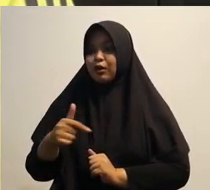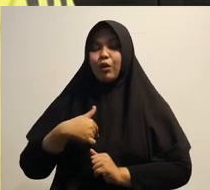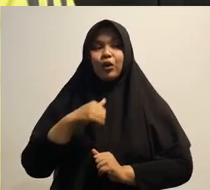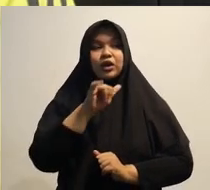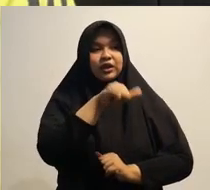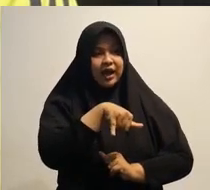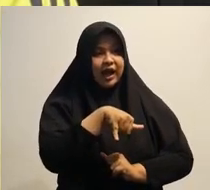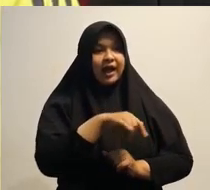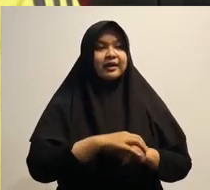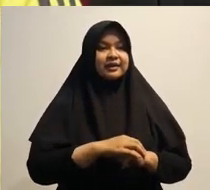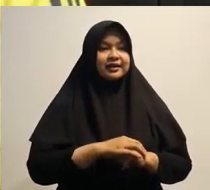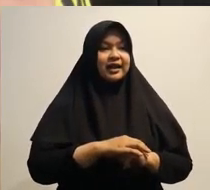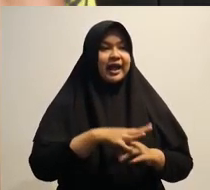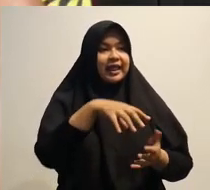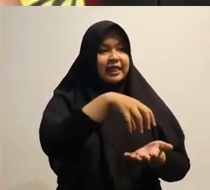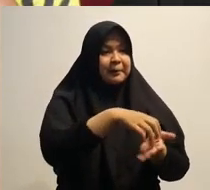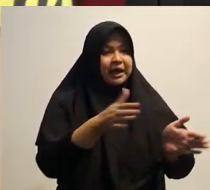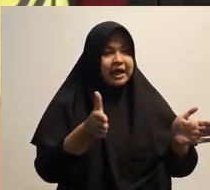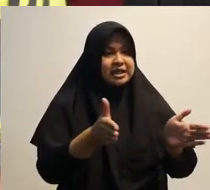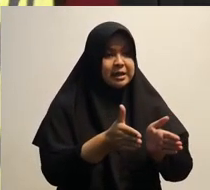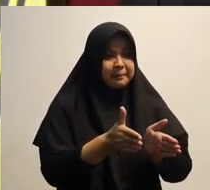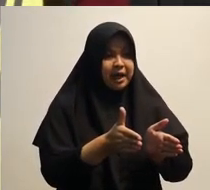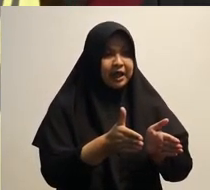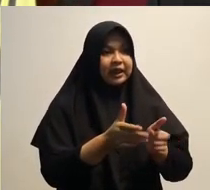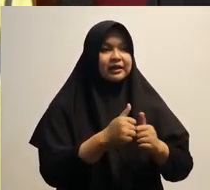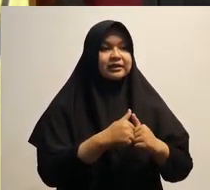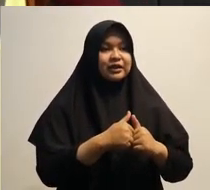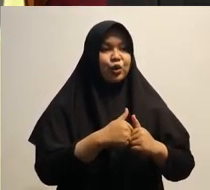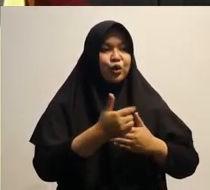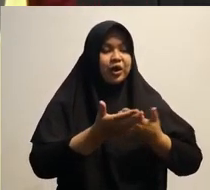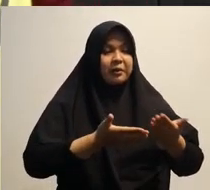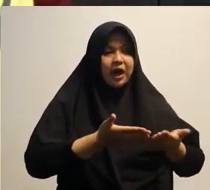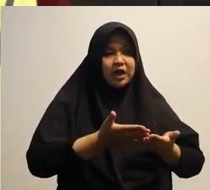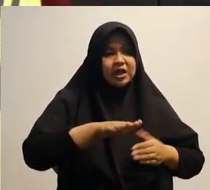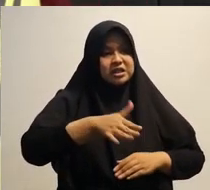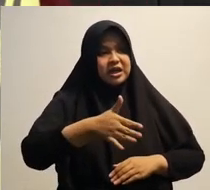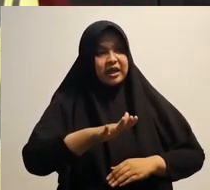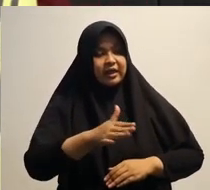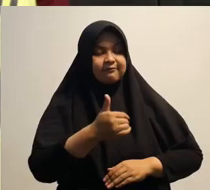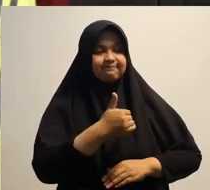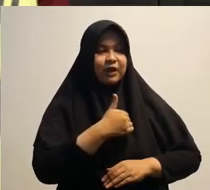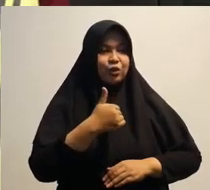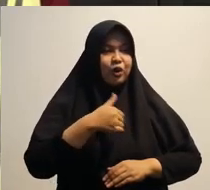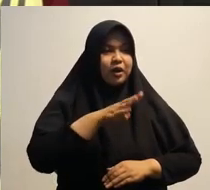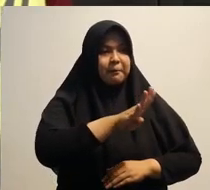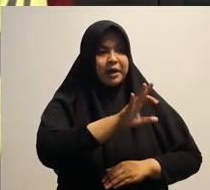Enggak, ini karena tempatnya sempit, sedangkan yang kami layani itu sekitar